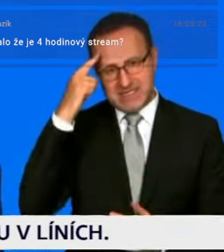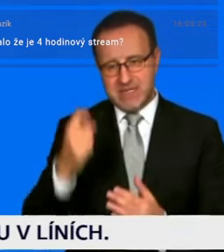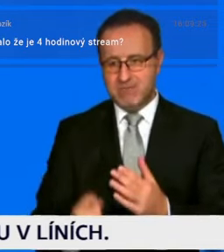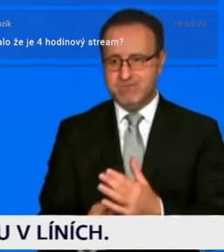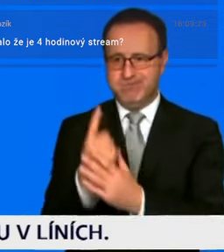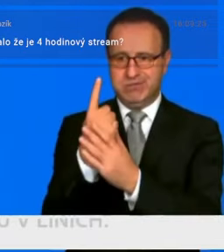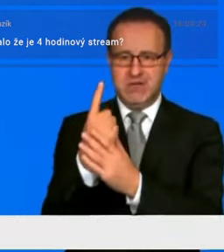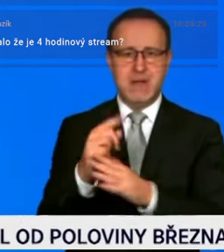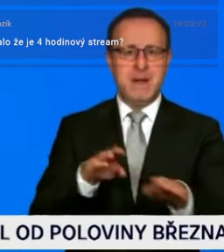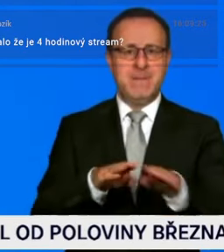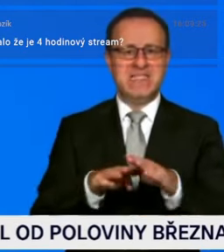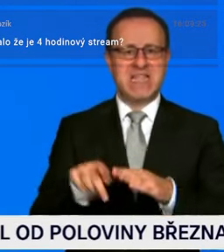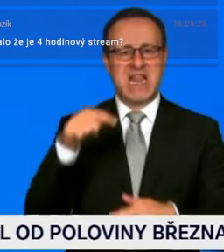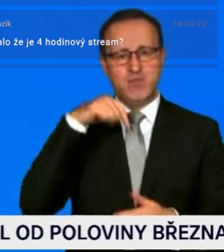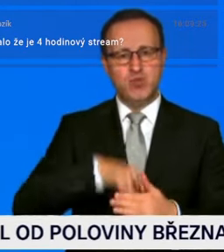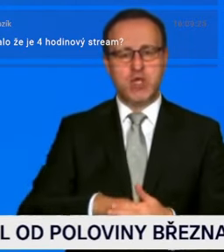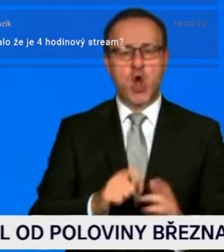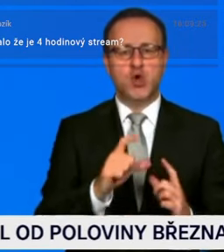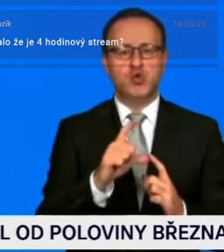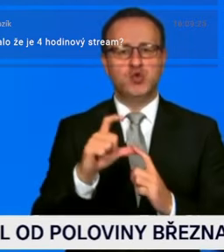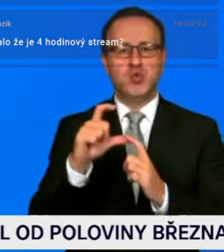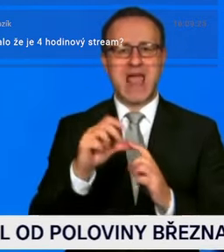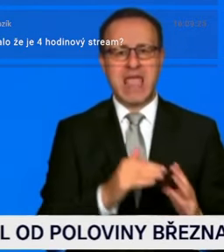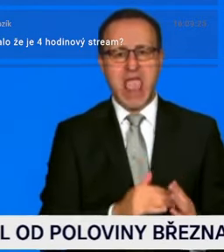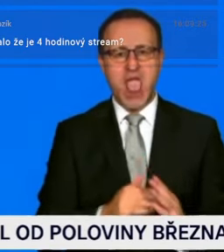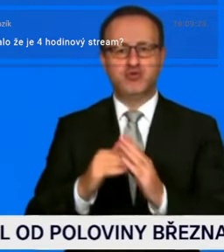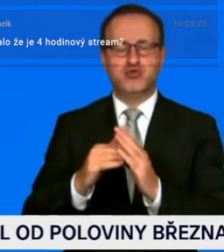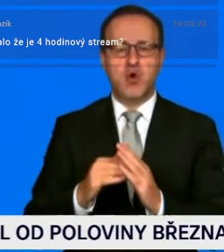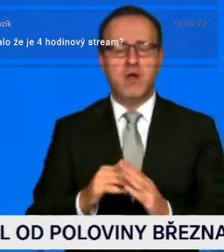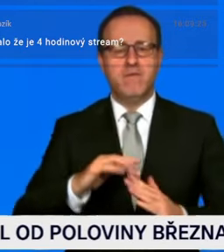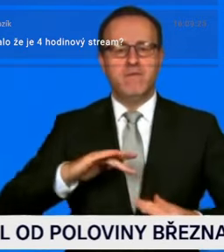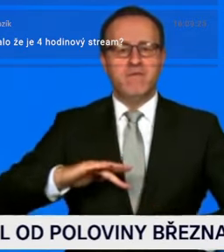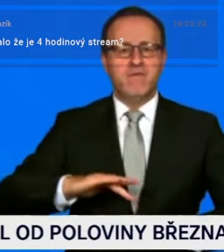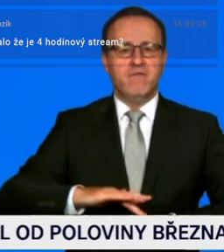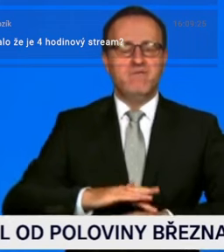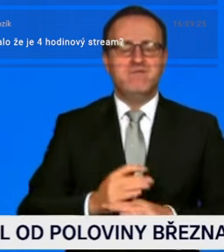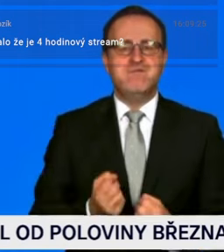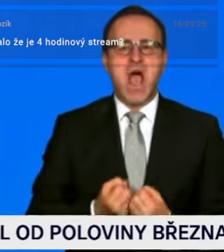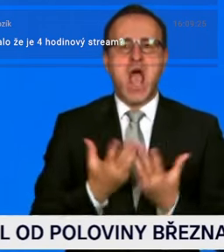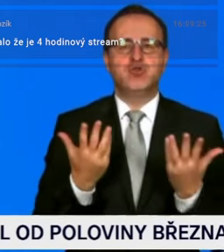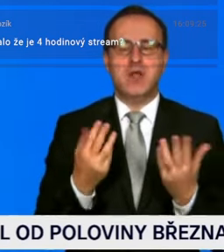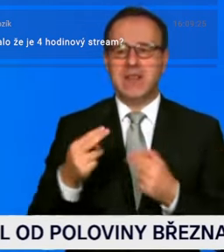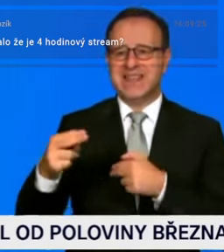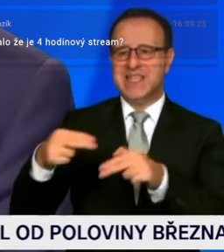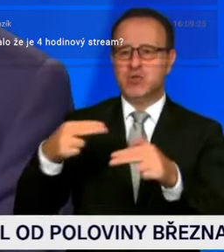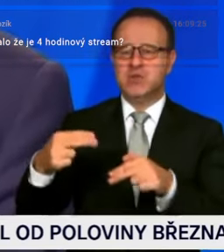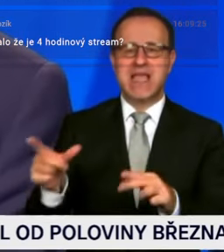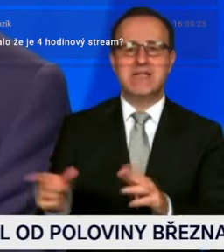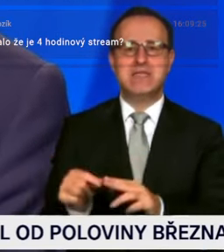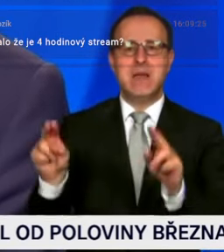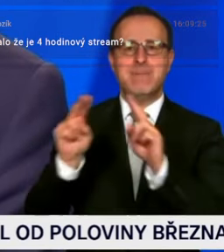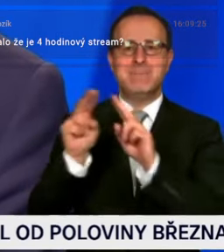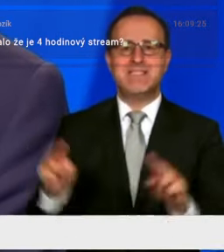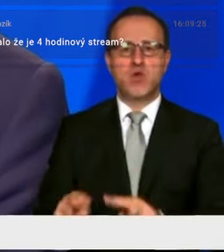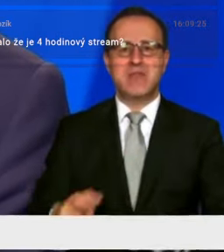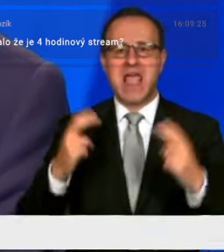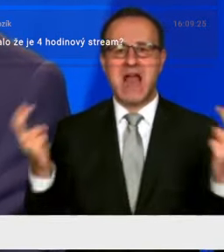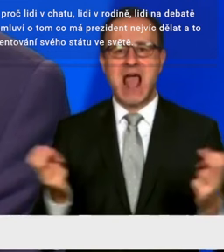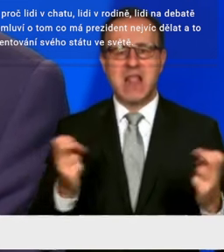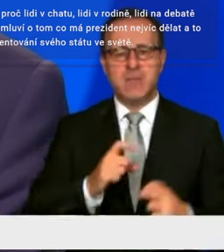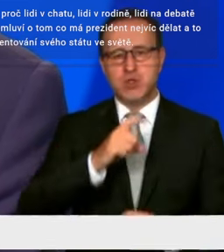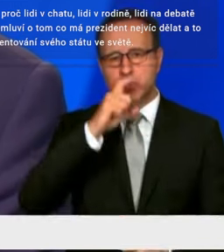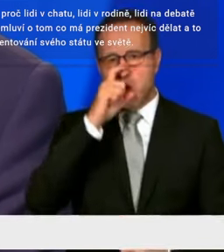vnútra ktorý s veľkou vášňou eh vedie diskusie s medzinárodne hľadaným zločincom toto vám